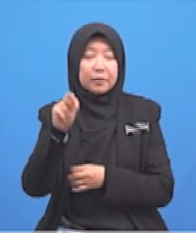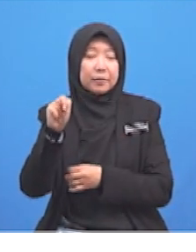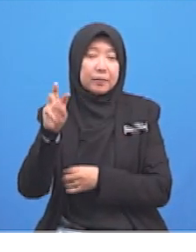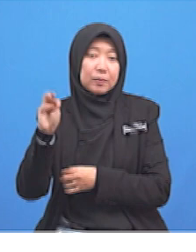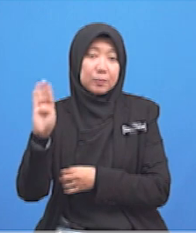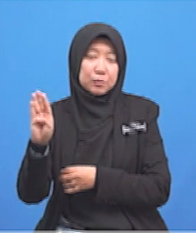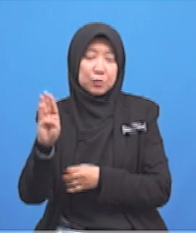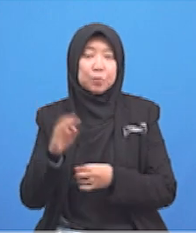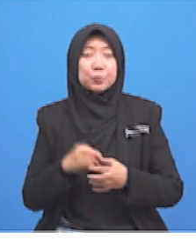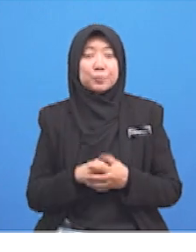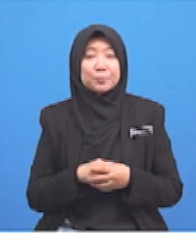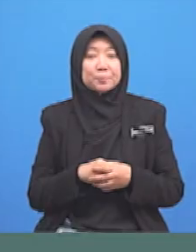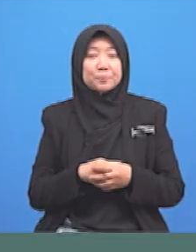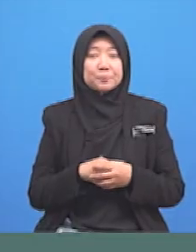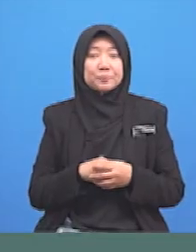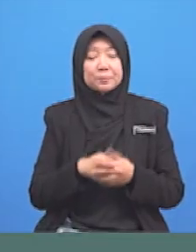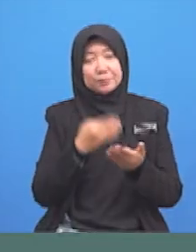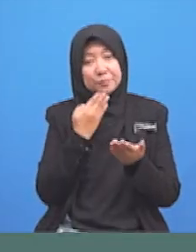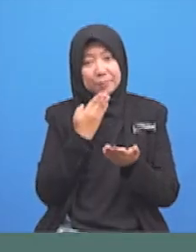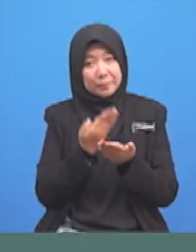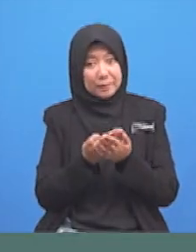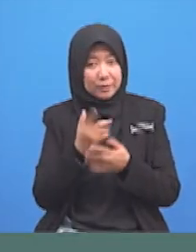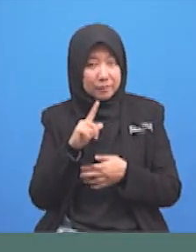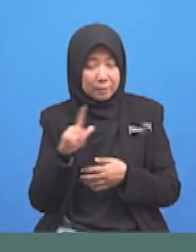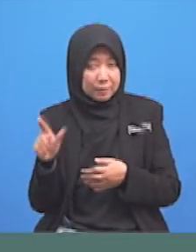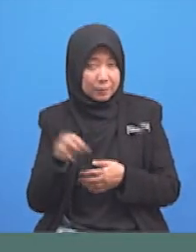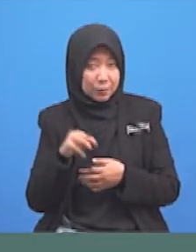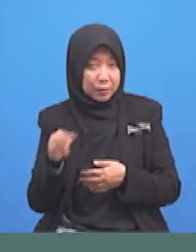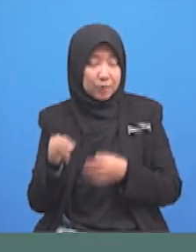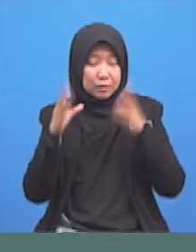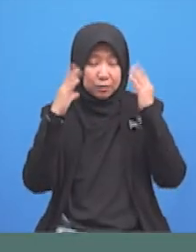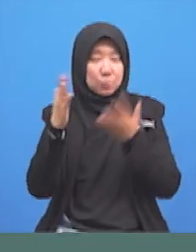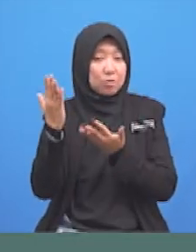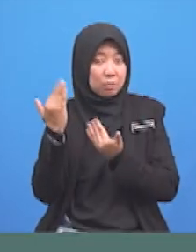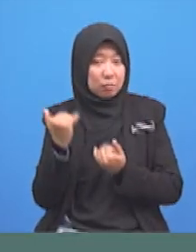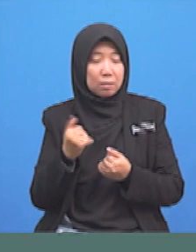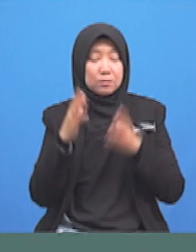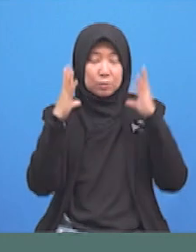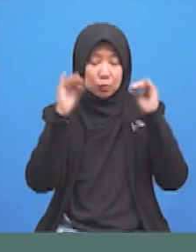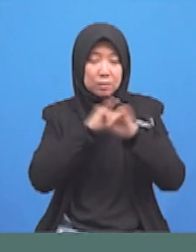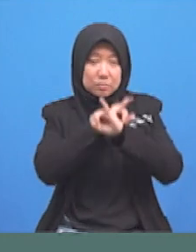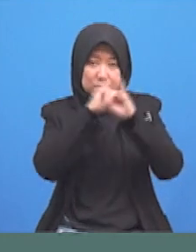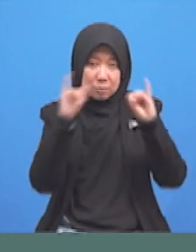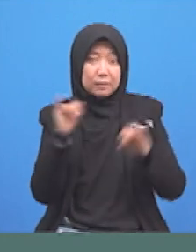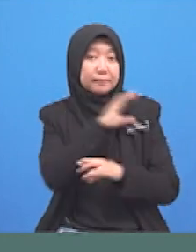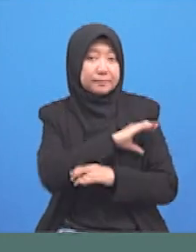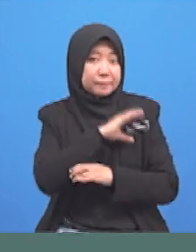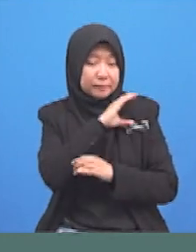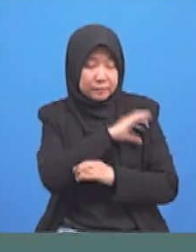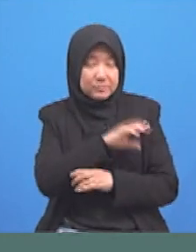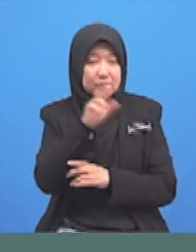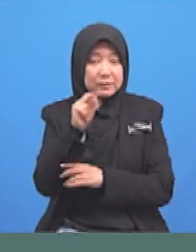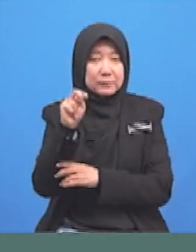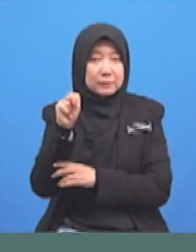Melayu Bersekutu. Baiklah murid-murid, cikgu harap penjelasan cikgu mengenai ciri-ciri